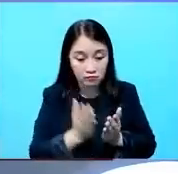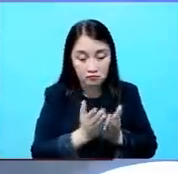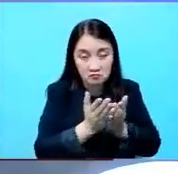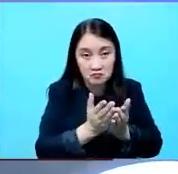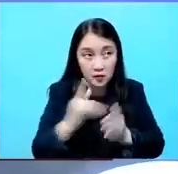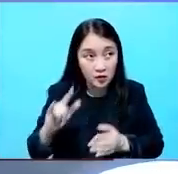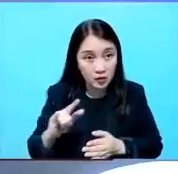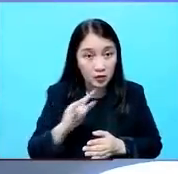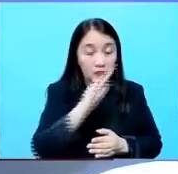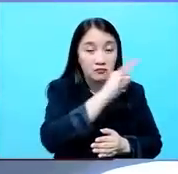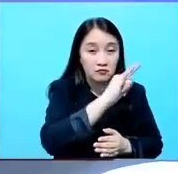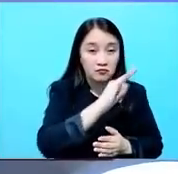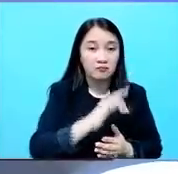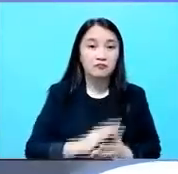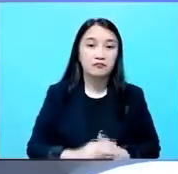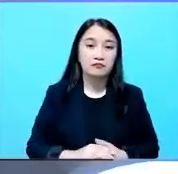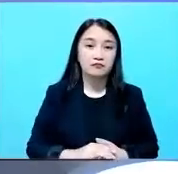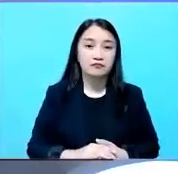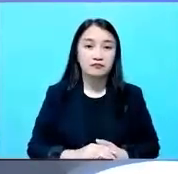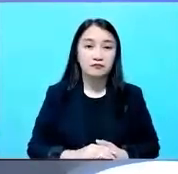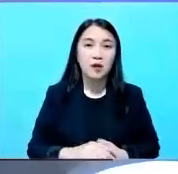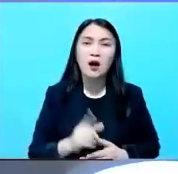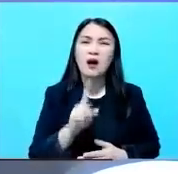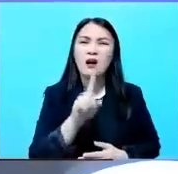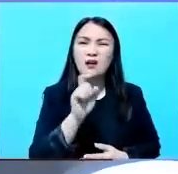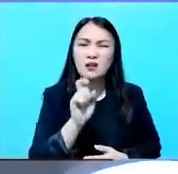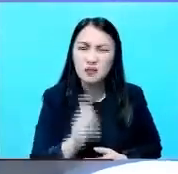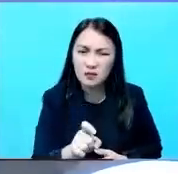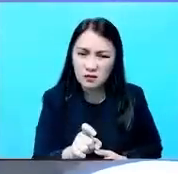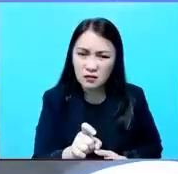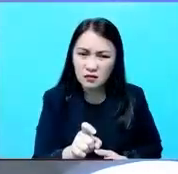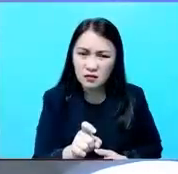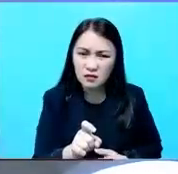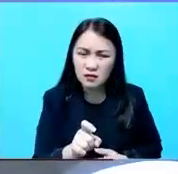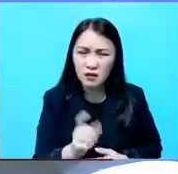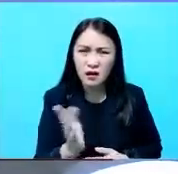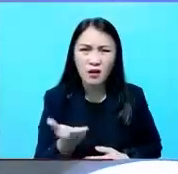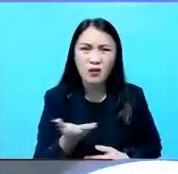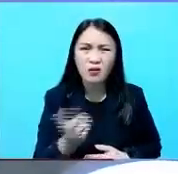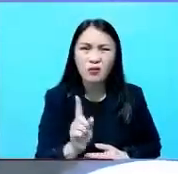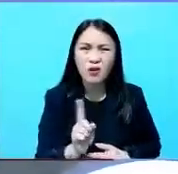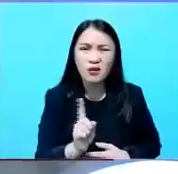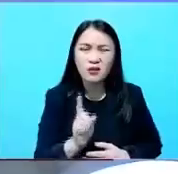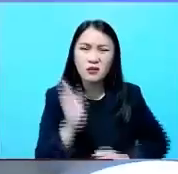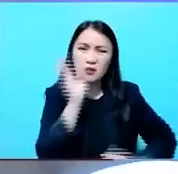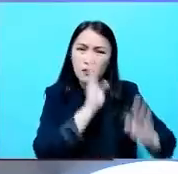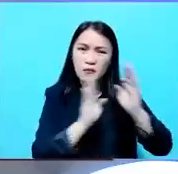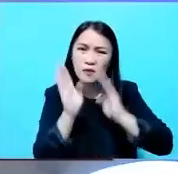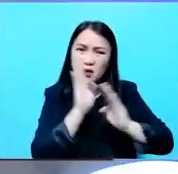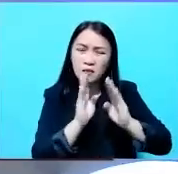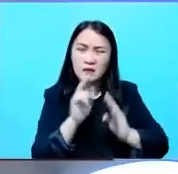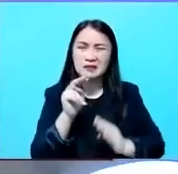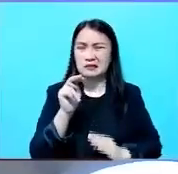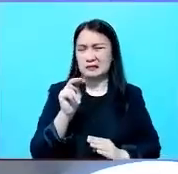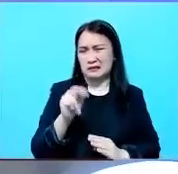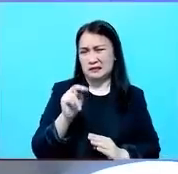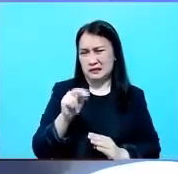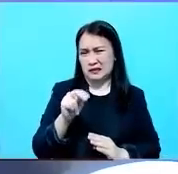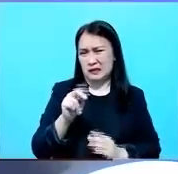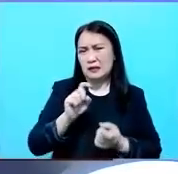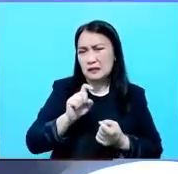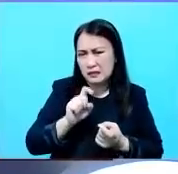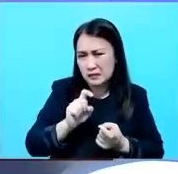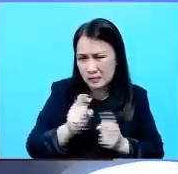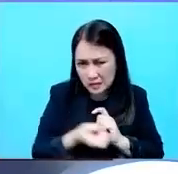ng gobyerno. Ang tanong, ano ang problema dito? At ano pa ba ang kailangan klaruhin? Ang gusto po kasi ng